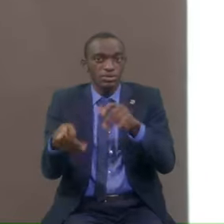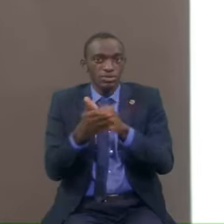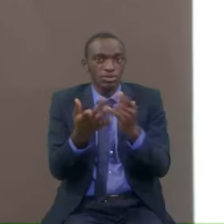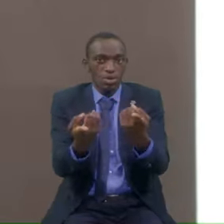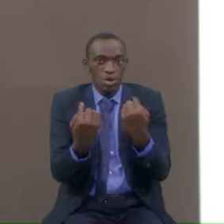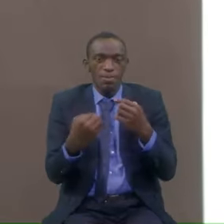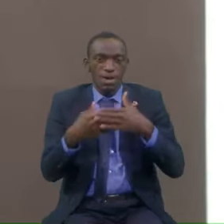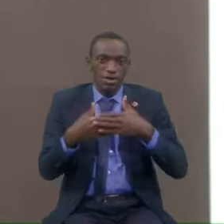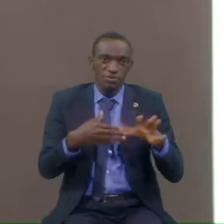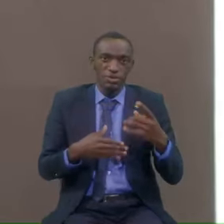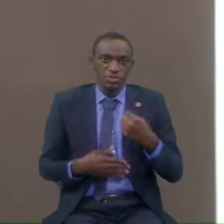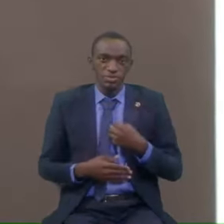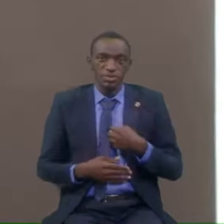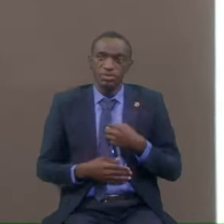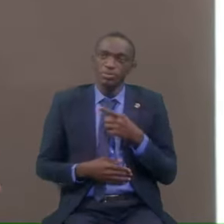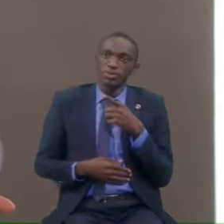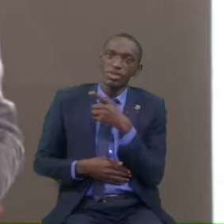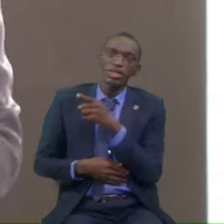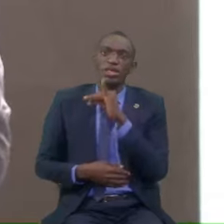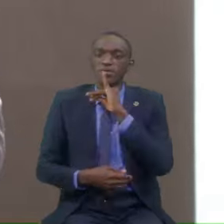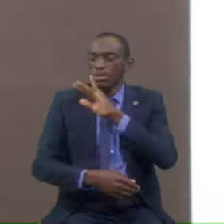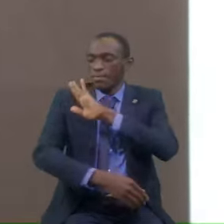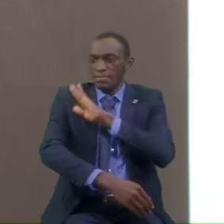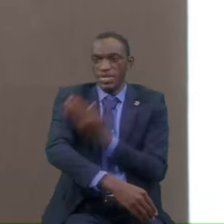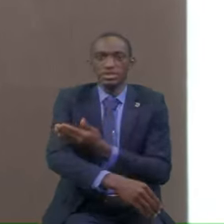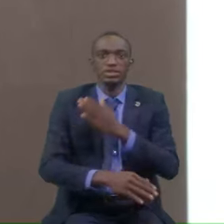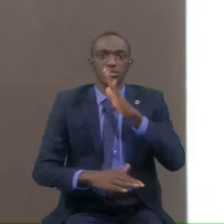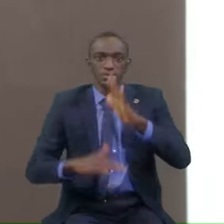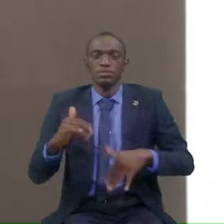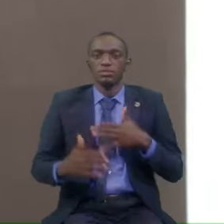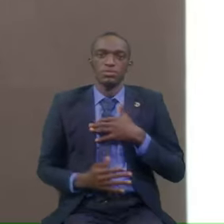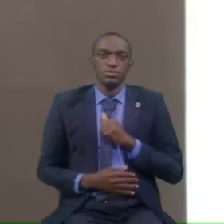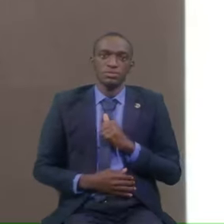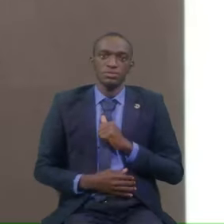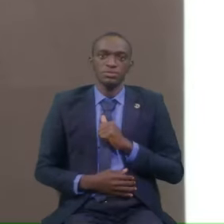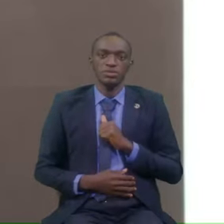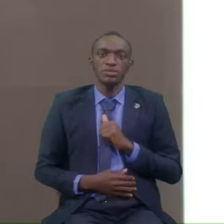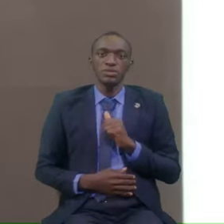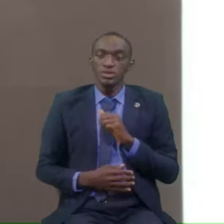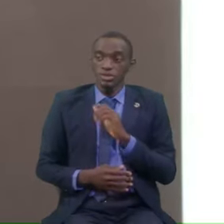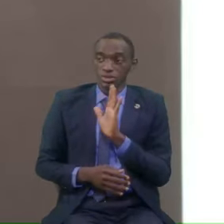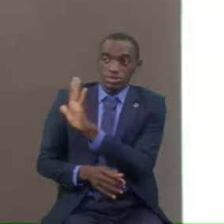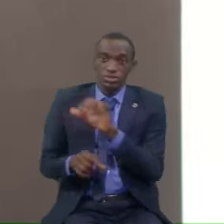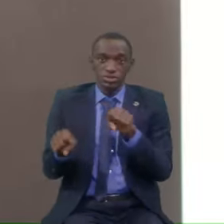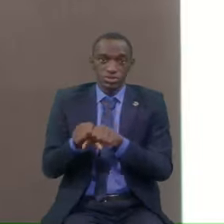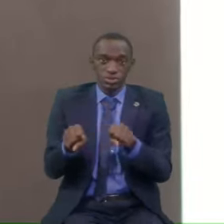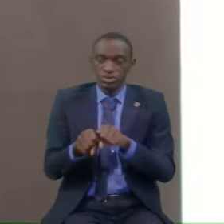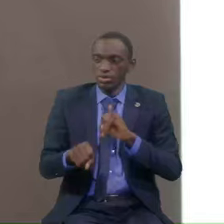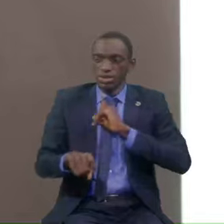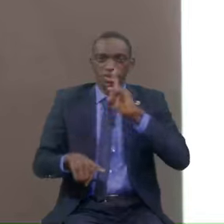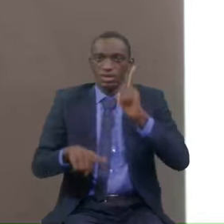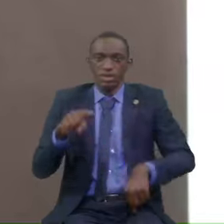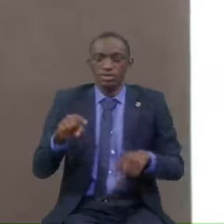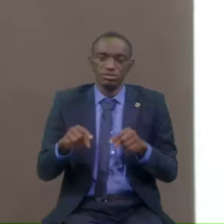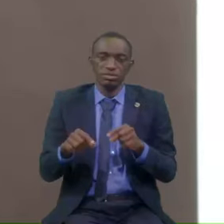qui vient après moi et qui est plus puissant que moi. En fait, je ne peux même pas